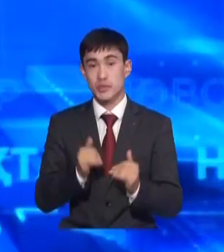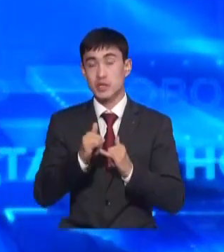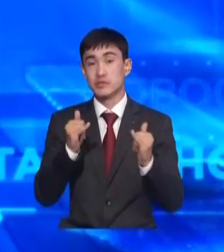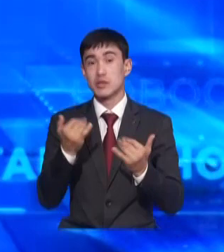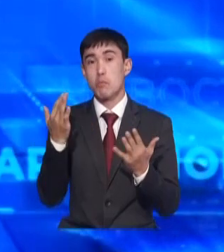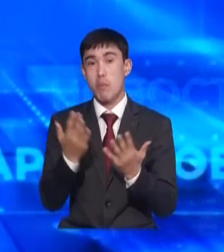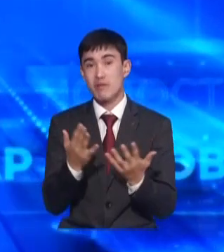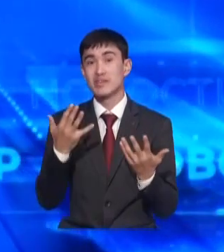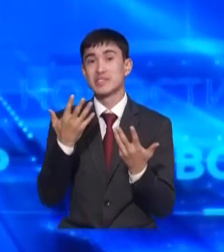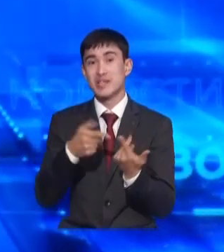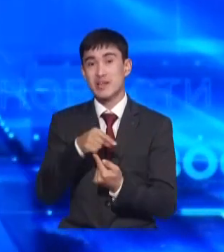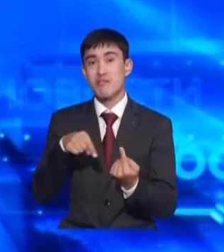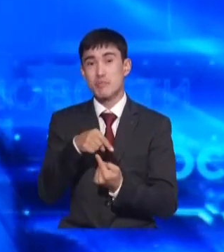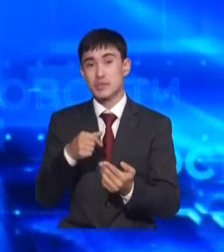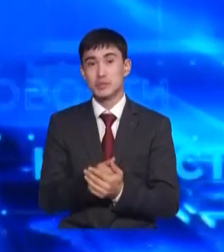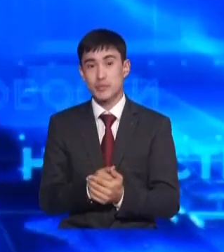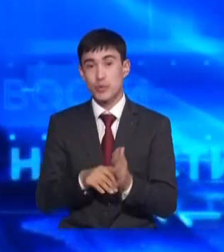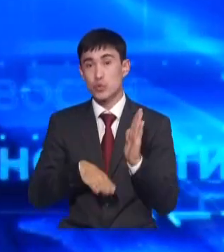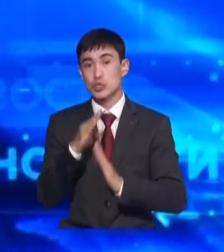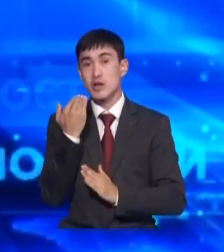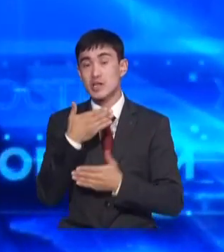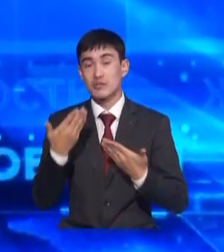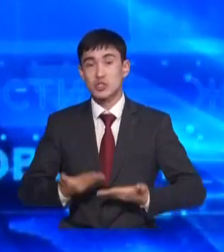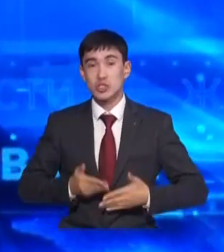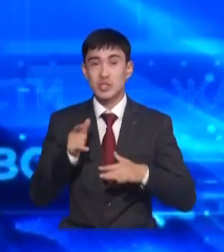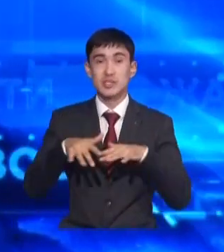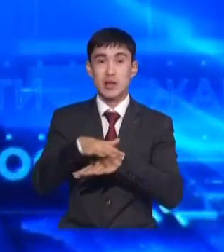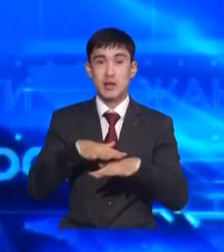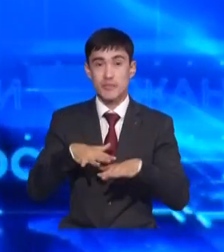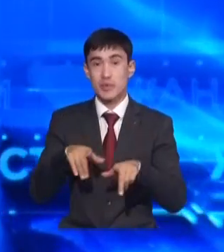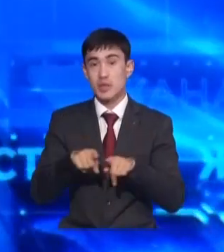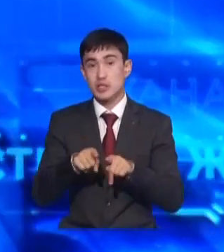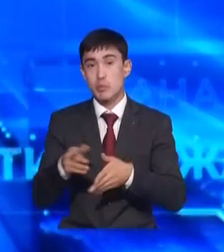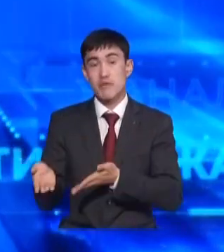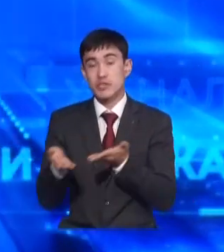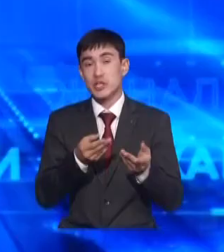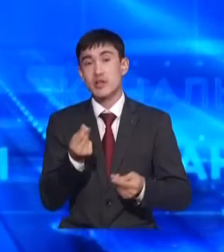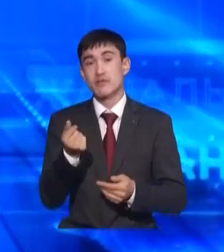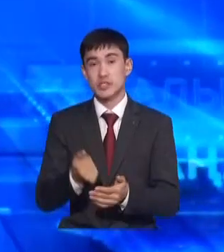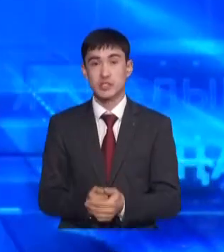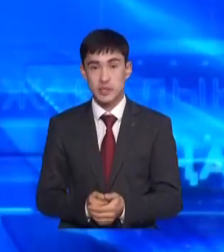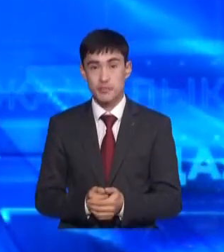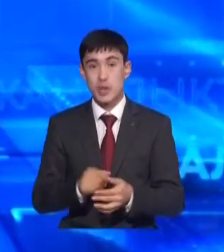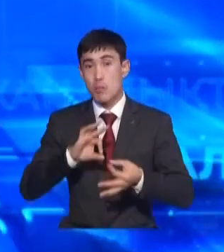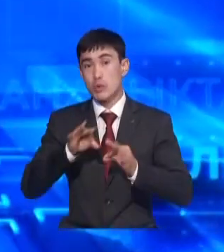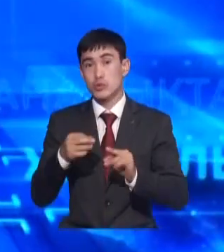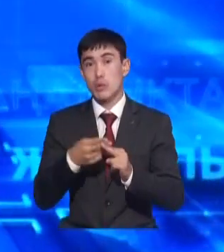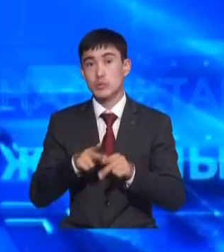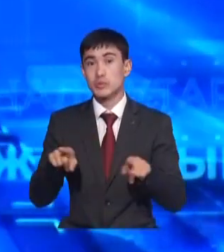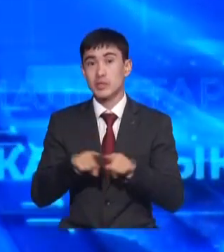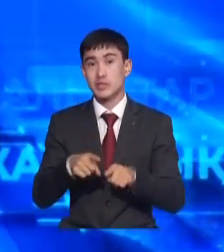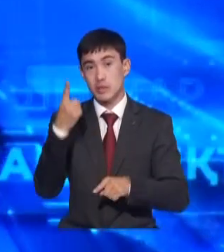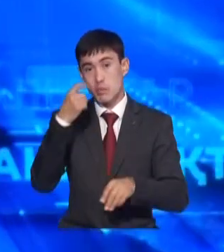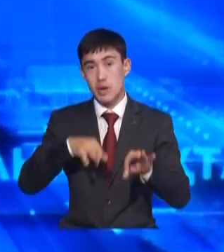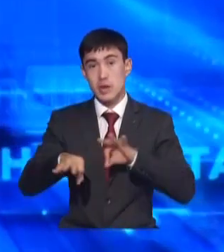мест, развитие малого и среднего предпринимательства, улучшение качества жизни населения, а также на привлечение инвестиций. Подробнее